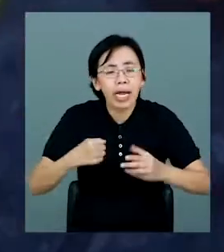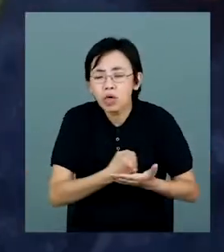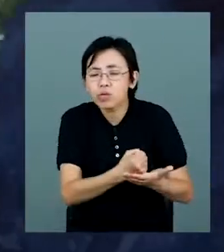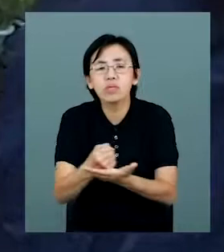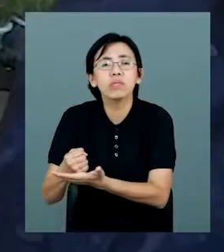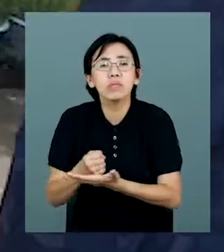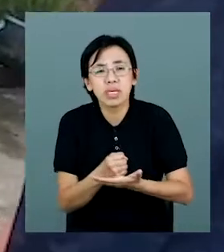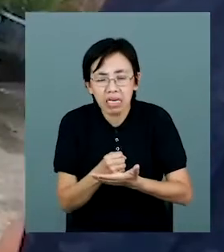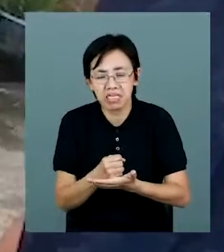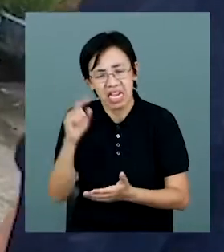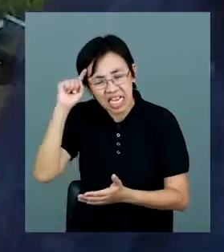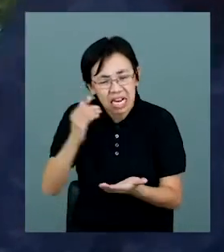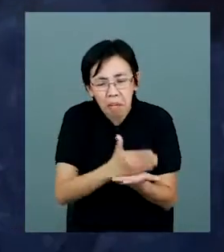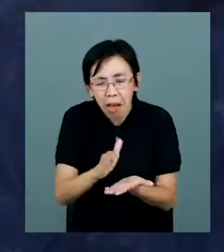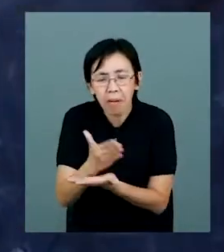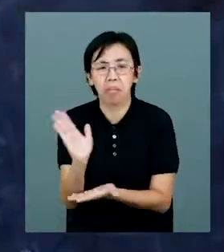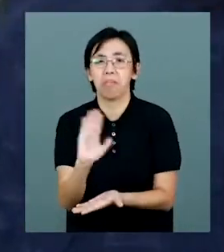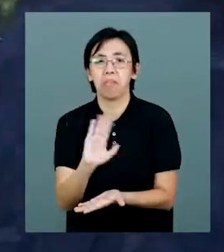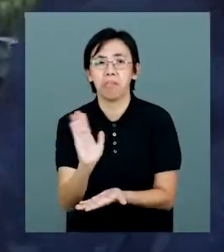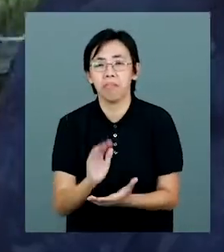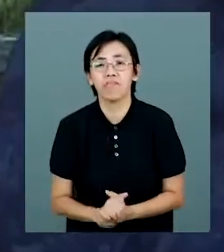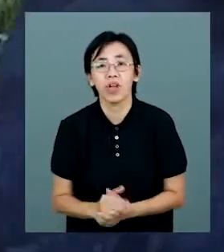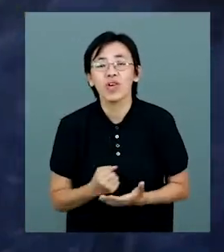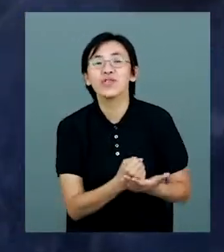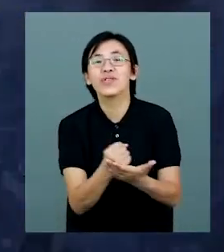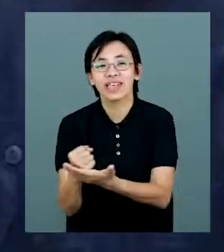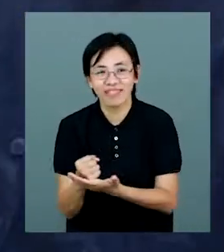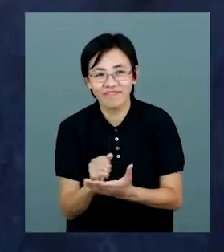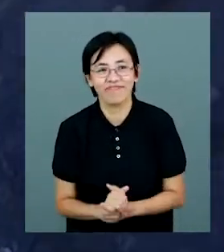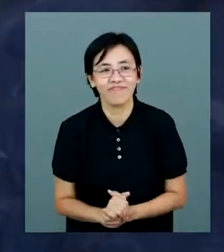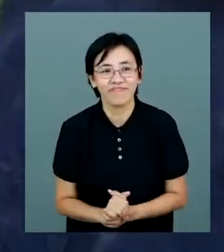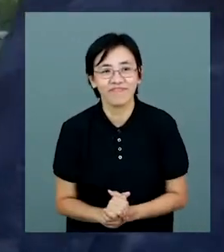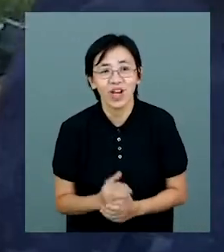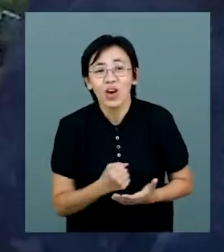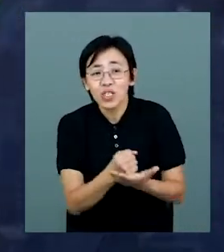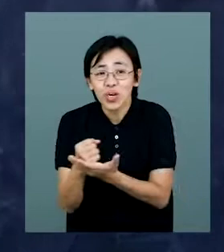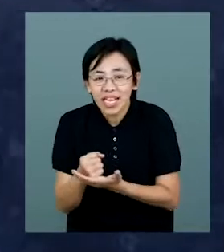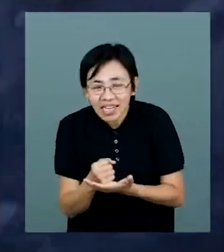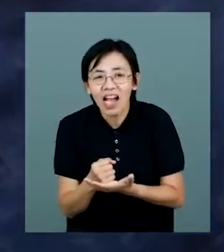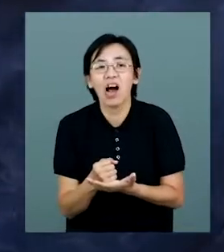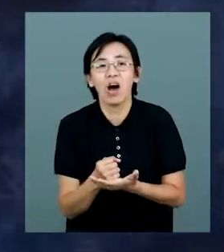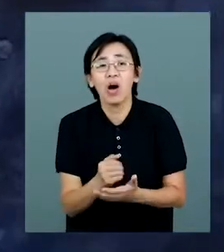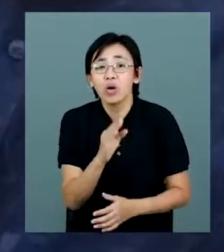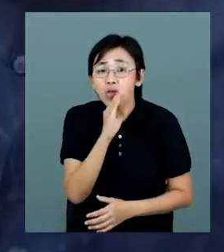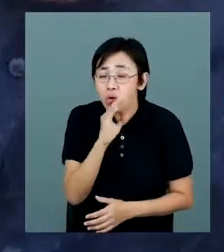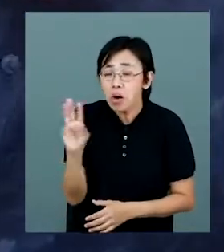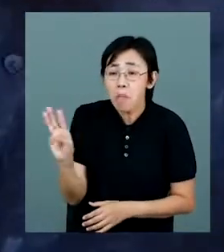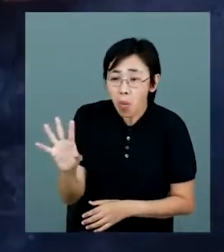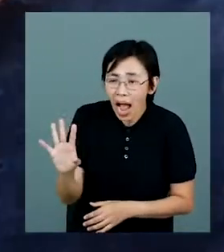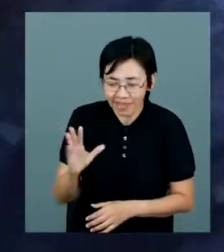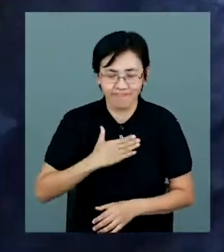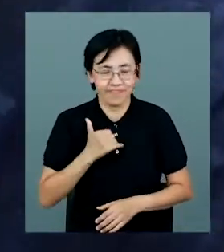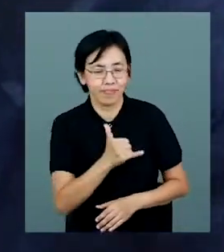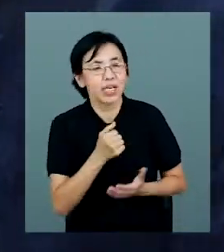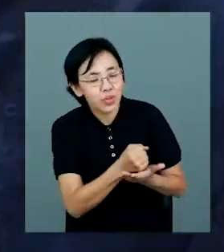อนอย่างนั้นเนี่ยไม่แยกกันนะ ช่วยกัน ช่วยกัน ค่ะไม่ได้แยกไว้แต่เขา ว่าพักโฮม